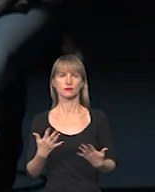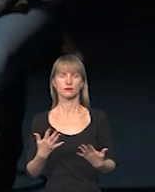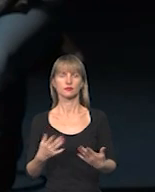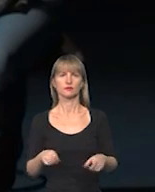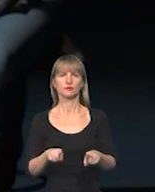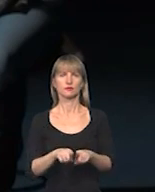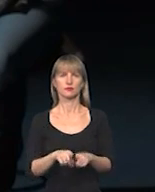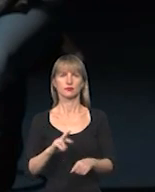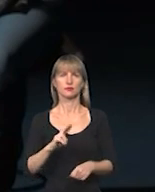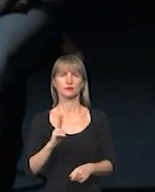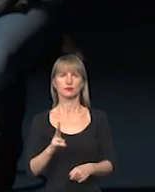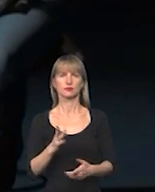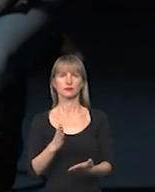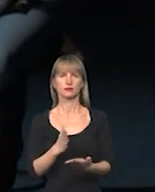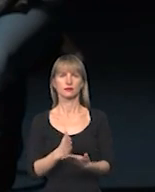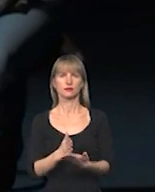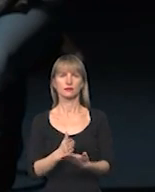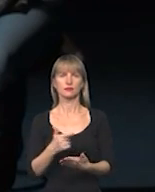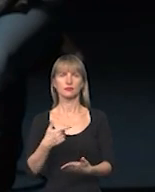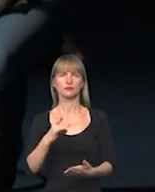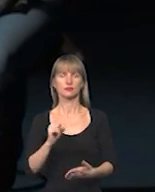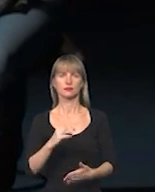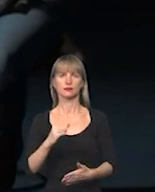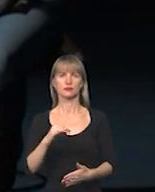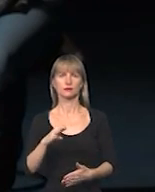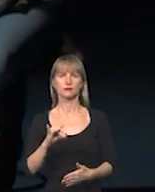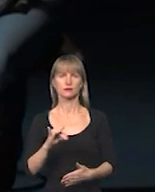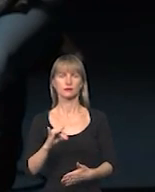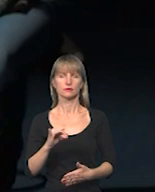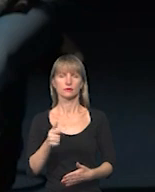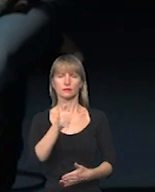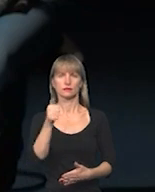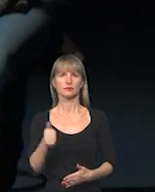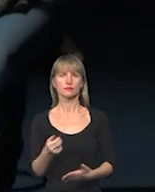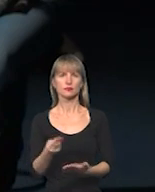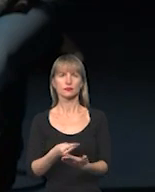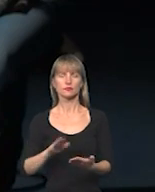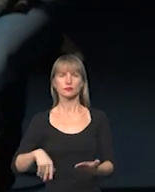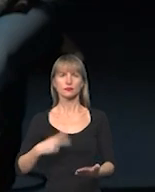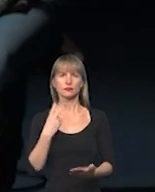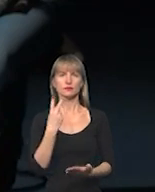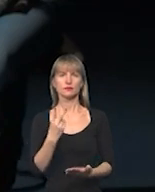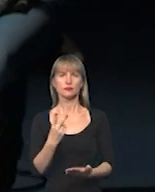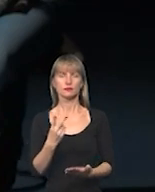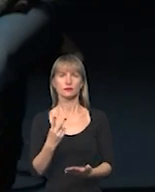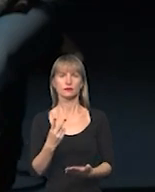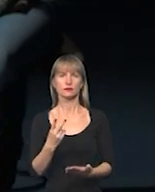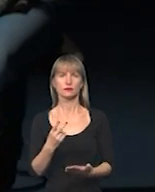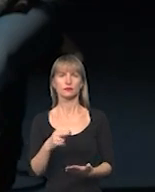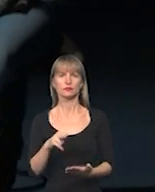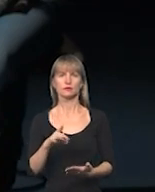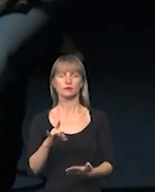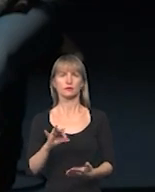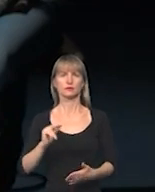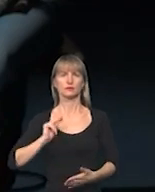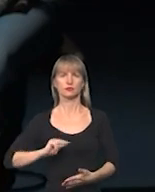так, як уявляєш, як створюють графіті, прибіжали балончиками, щось намалювали там, а подивився відео про